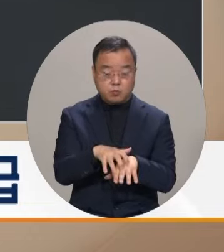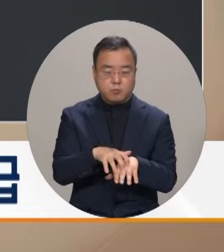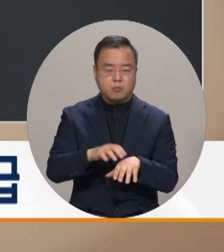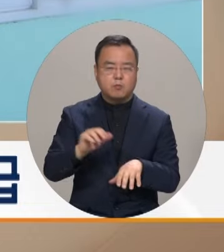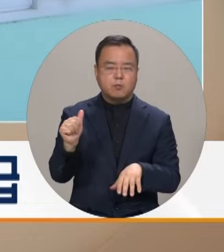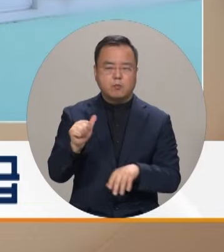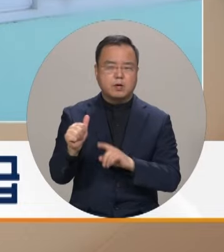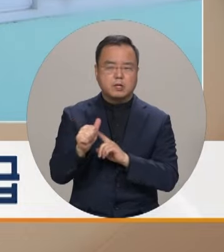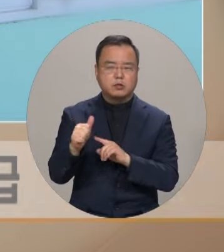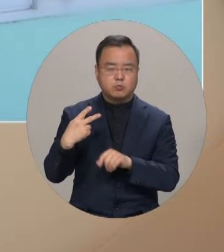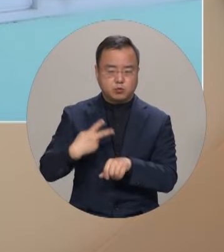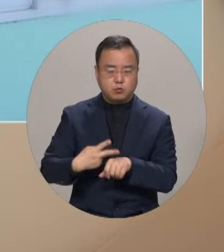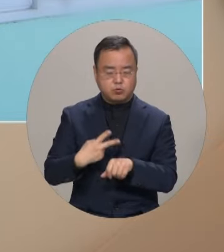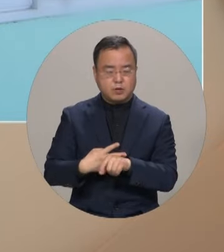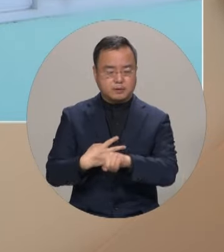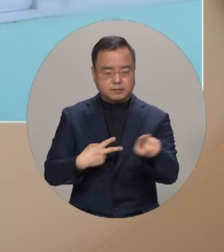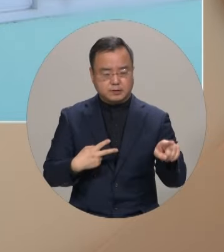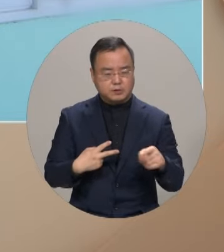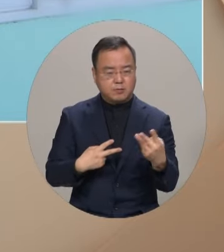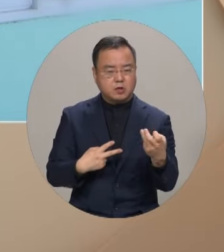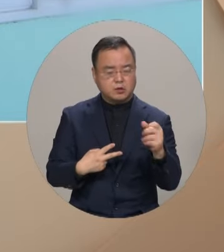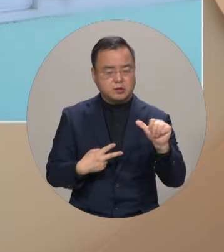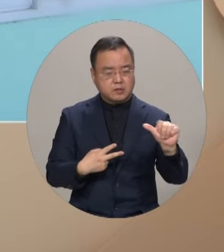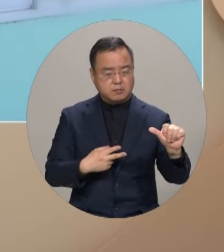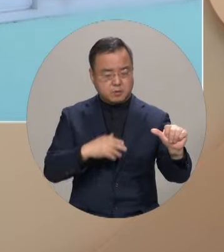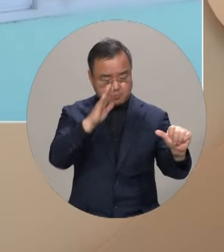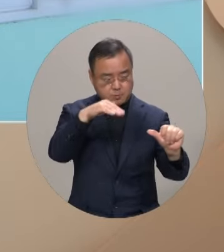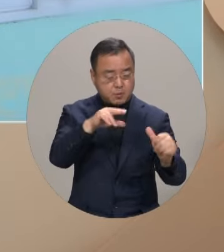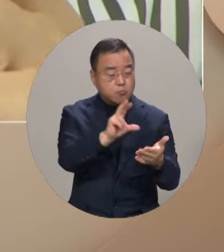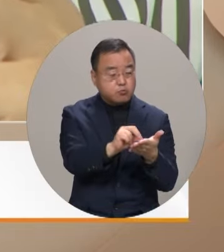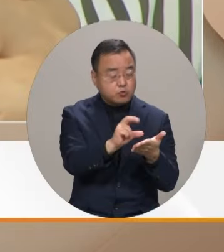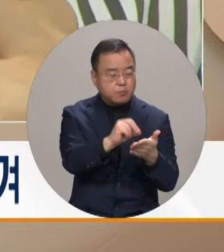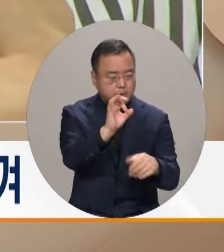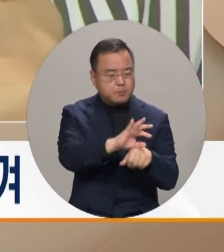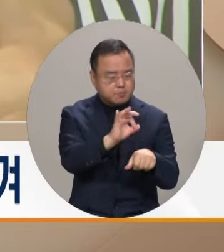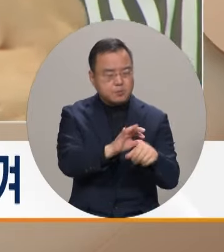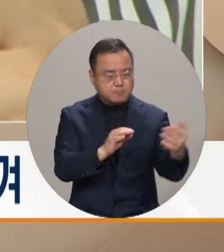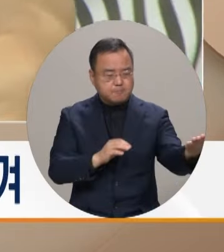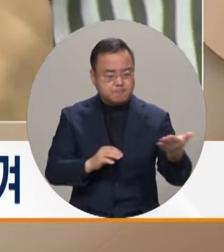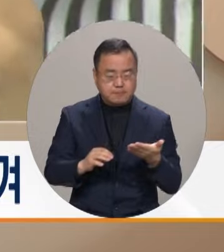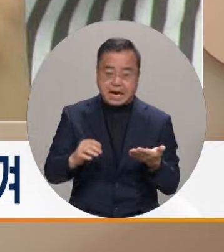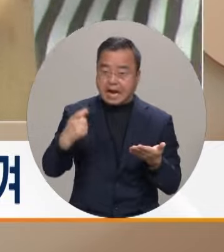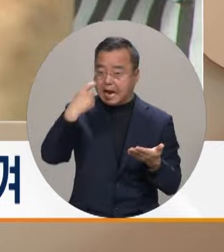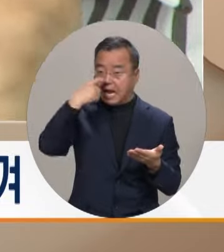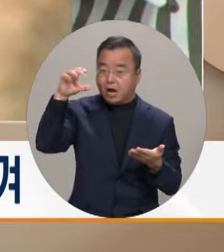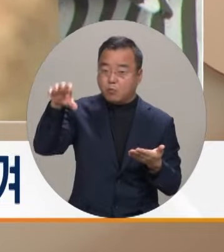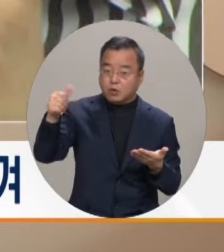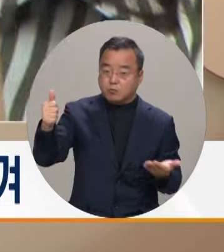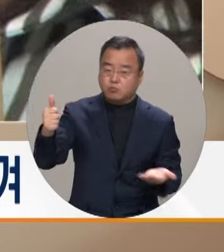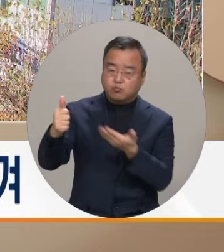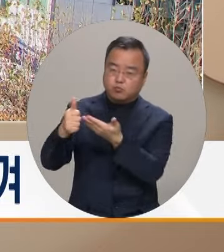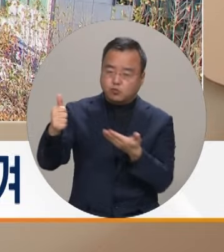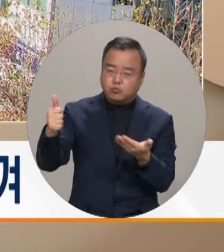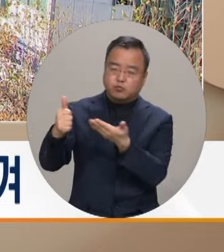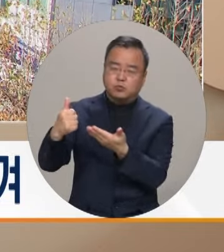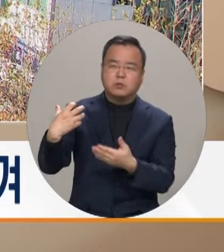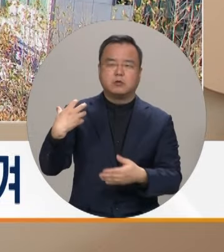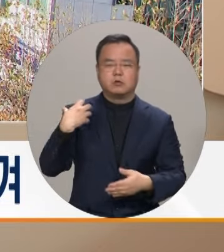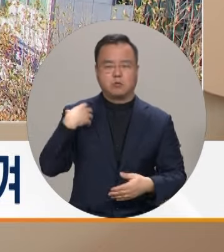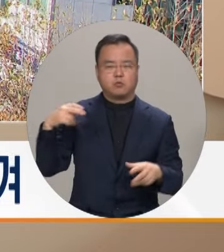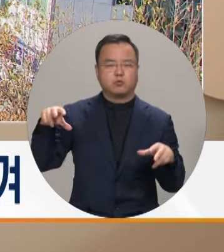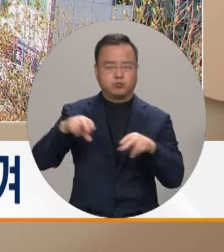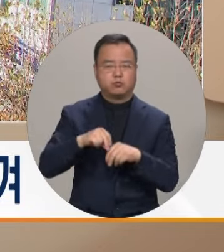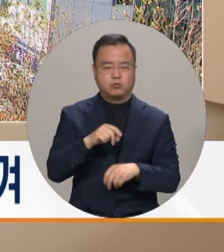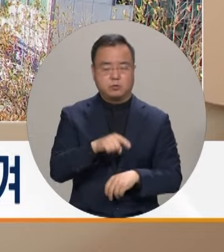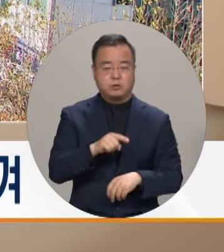교사는 이들에게 이제 문항을 사드려서 사교육 업체와 유명 학원 강사에게 공급하는 역할을 맡았습니다 그리고